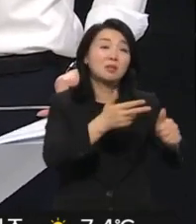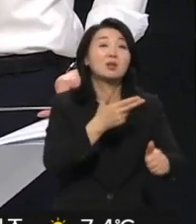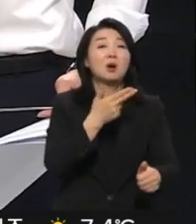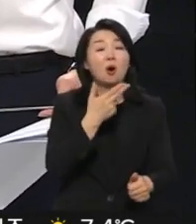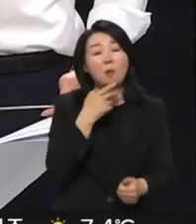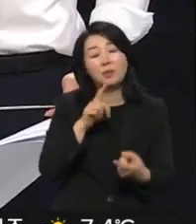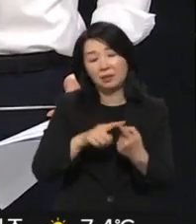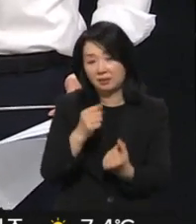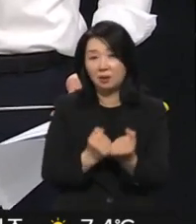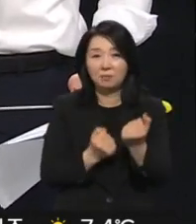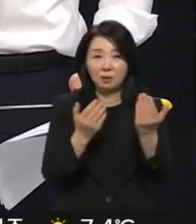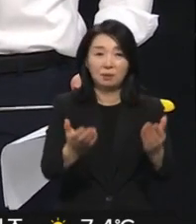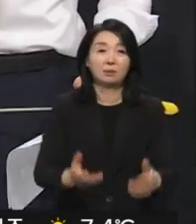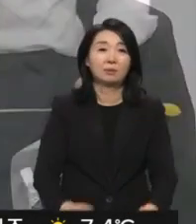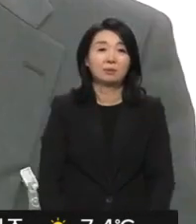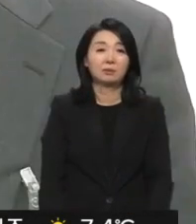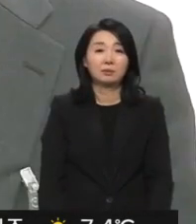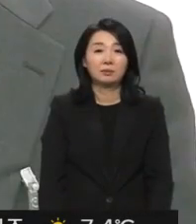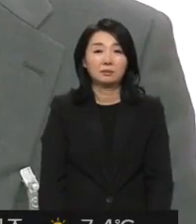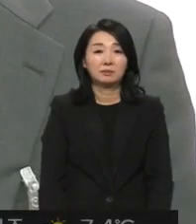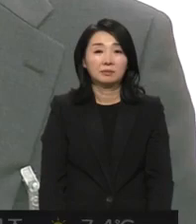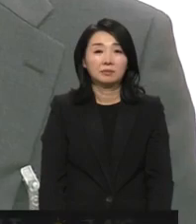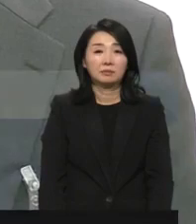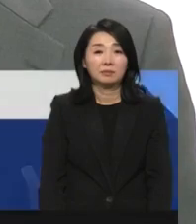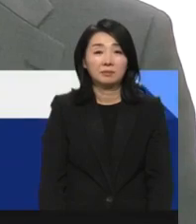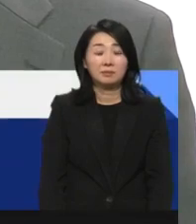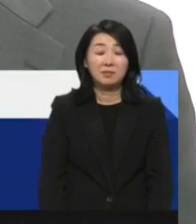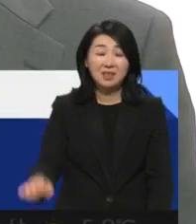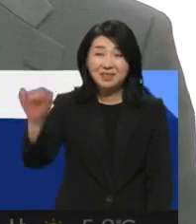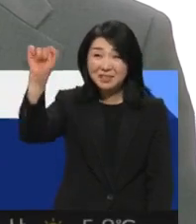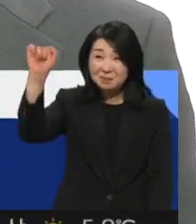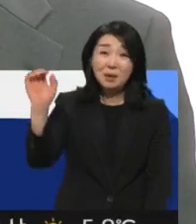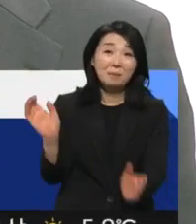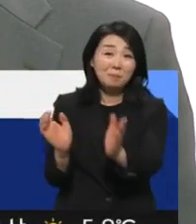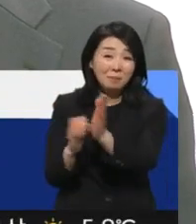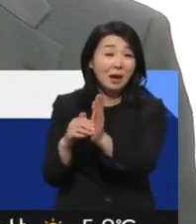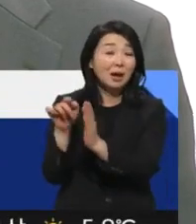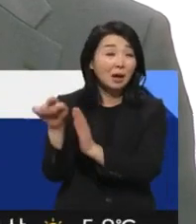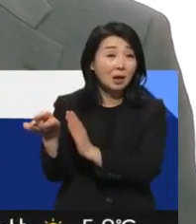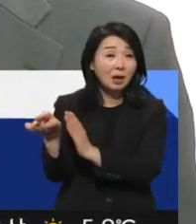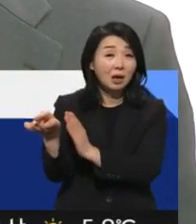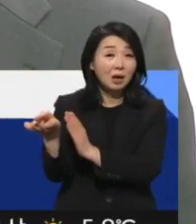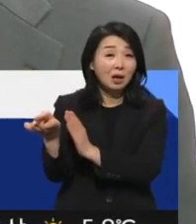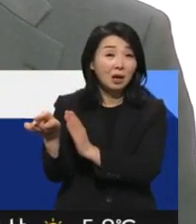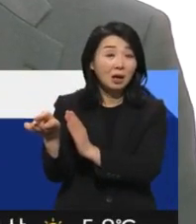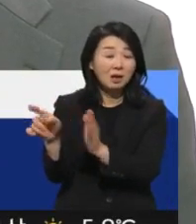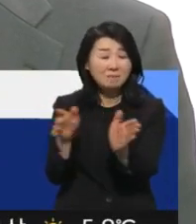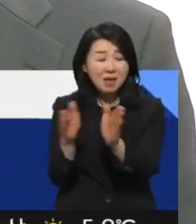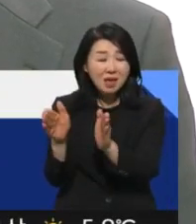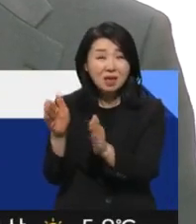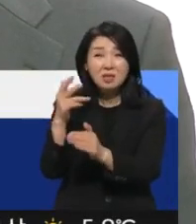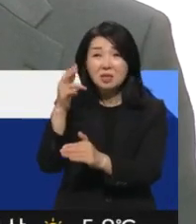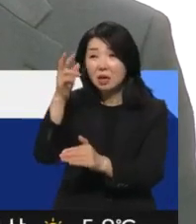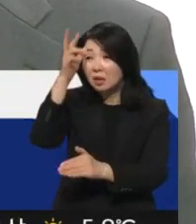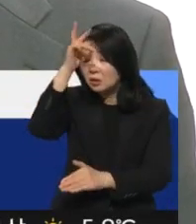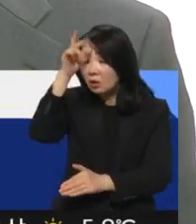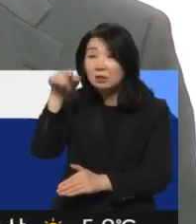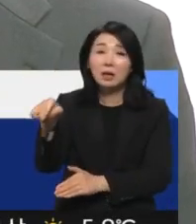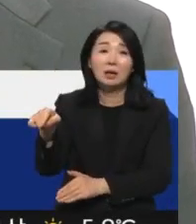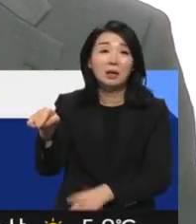경위도 설명했습니다. 그 끝난 그 집회에 대비하고 배치되었던 경찰